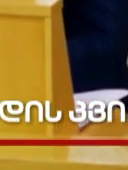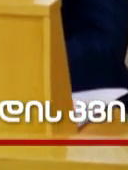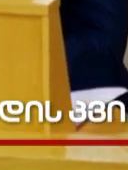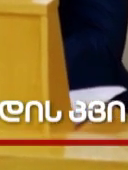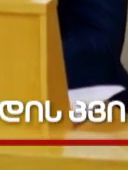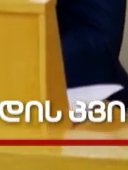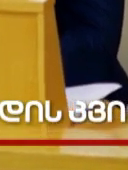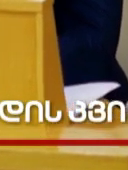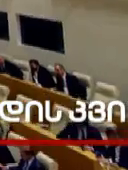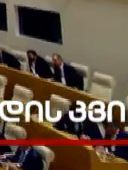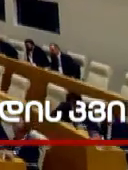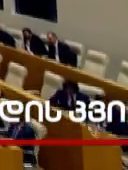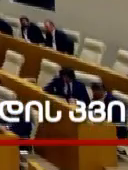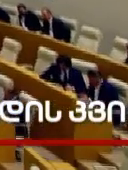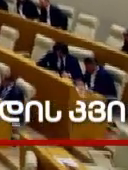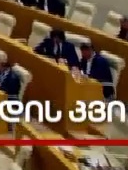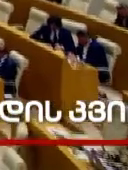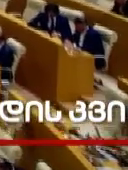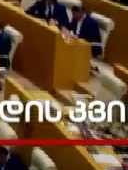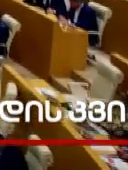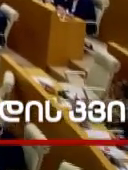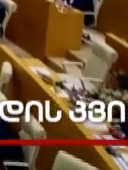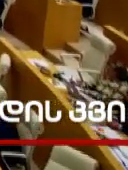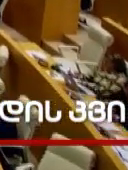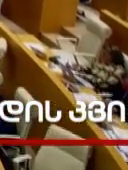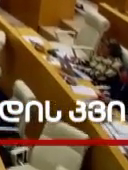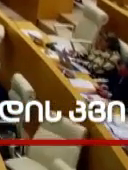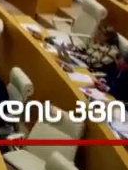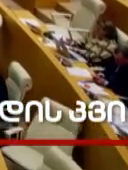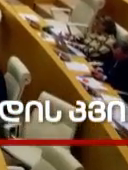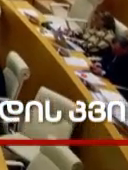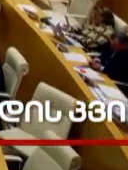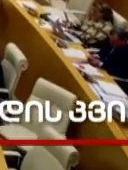spasuhi gaitse mati șekut hobistuiz interpelații zdres sakalun de blurganu și saer